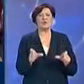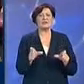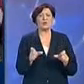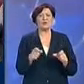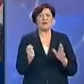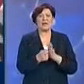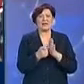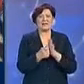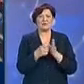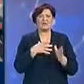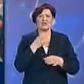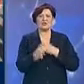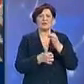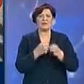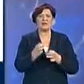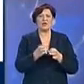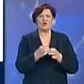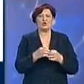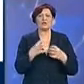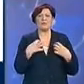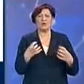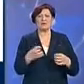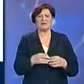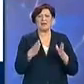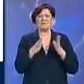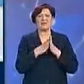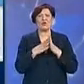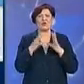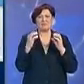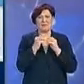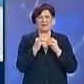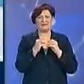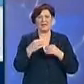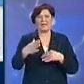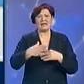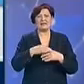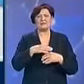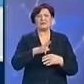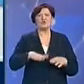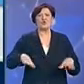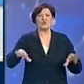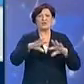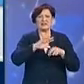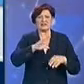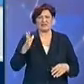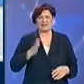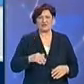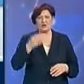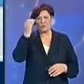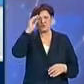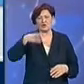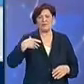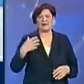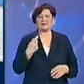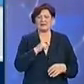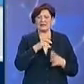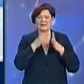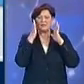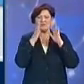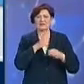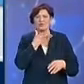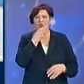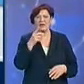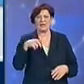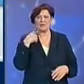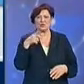raspodaju naših prirodnih i prirodnih bogatstava. Miroslav Besrmen je ispred kolicije svih građana poručuje mladima da ne treba verovati svakoj lepoj